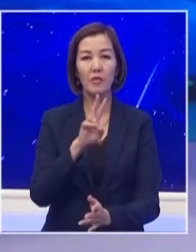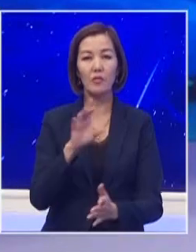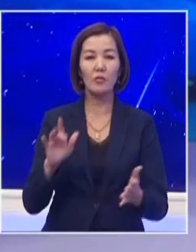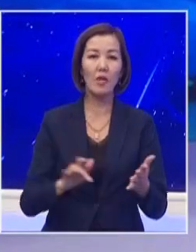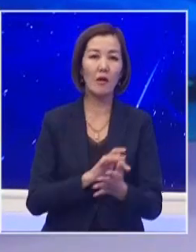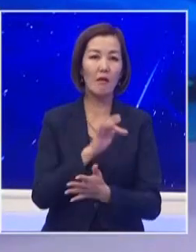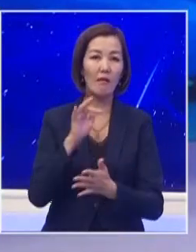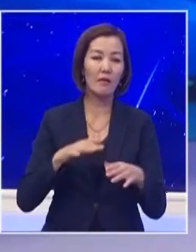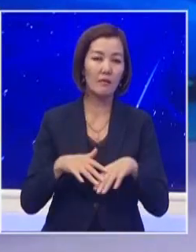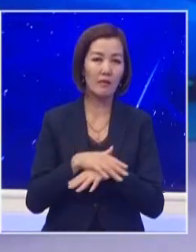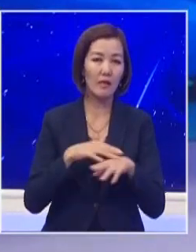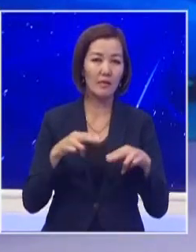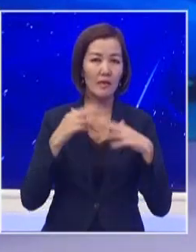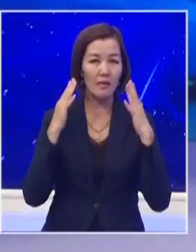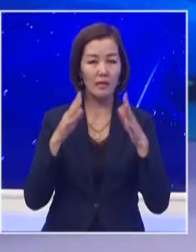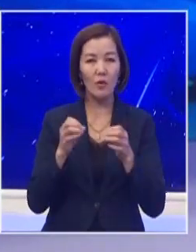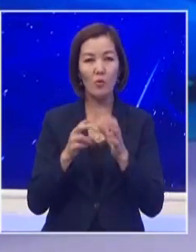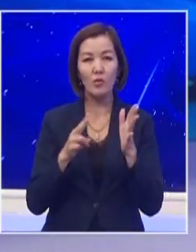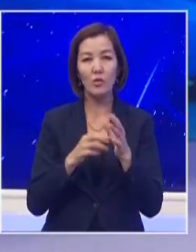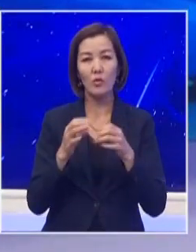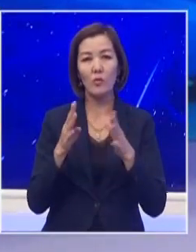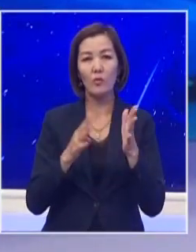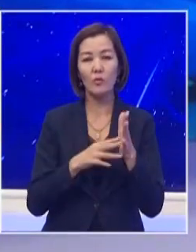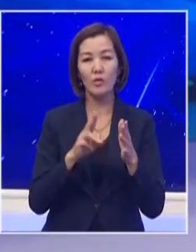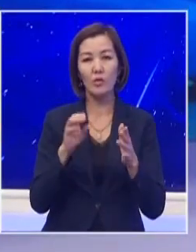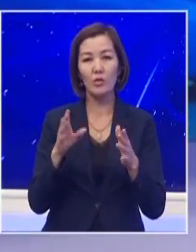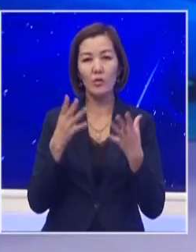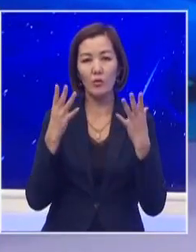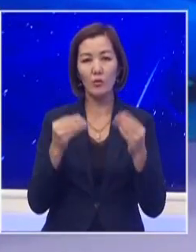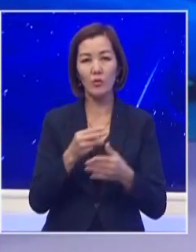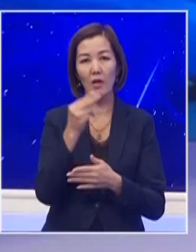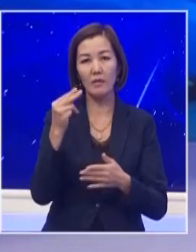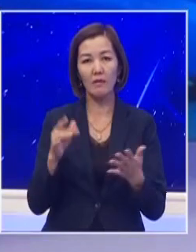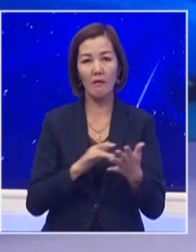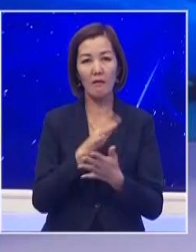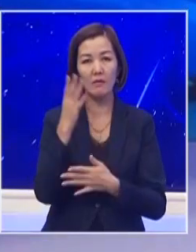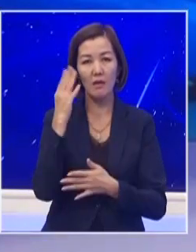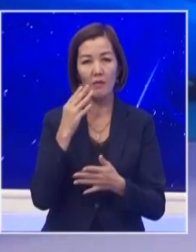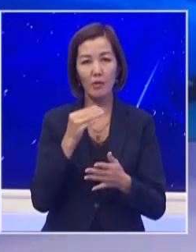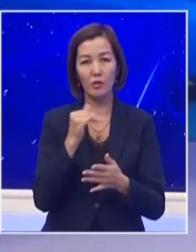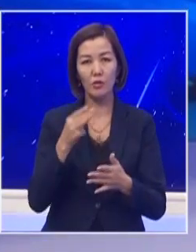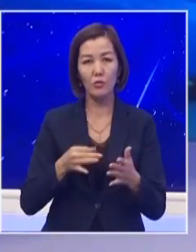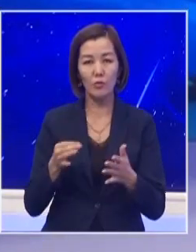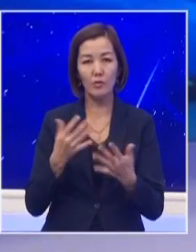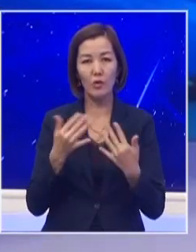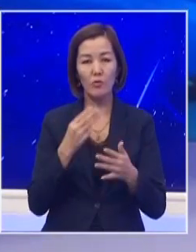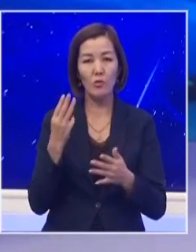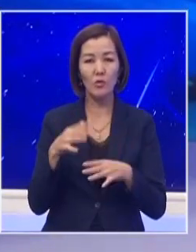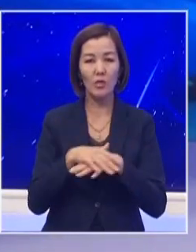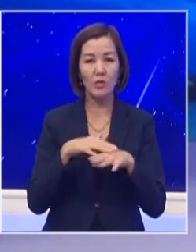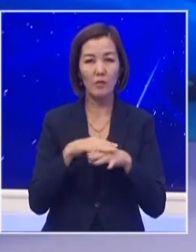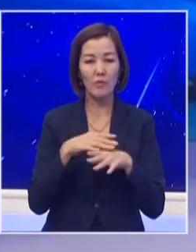Елордалық тұрғындар назарына 17-18 қыркүйек күндері Астана қаласында Алматы және Жетісу облыстарының ауыл шаруашылық жәрмеңкесі